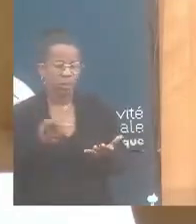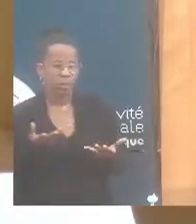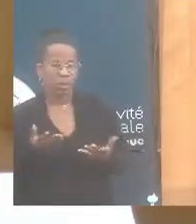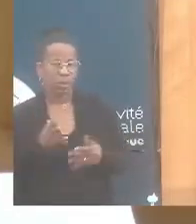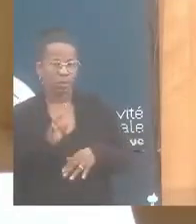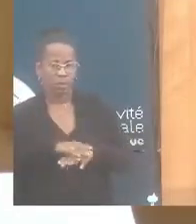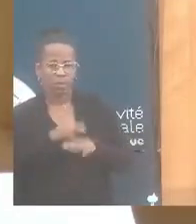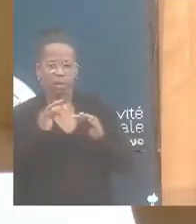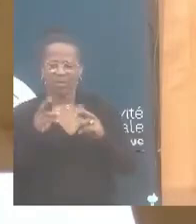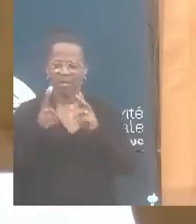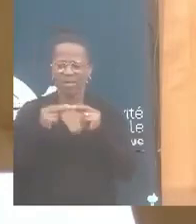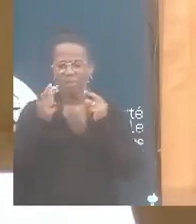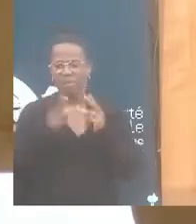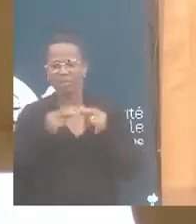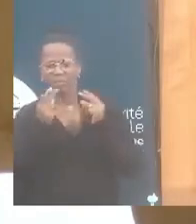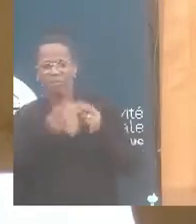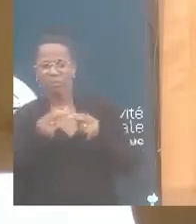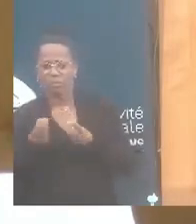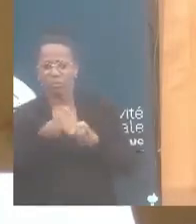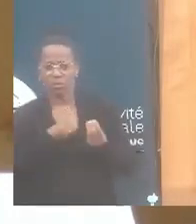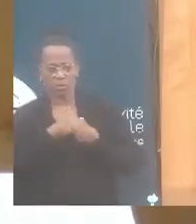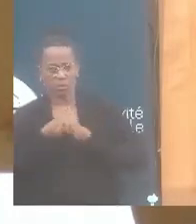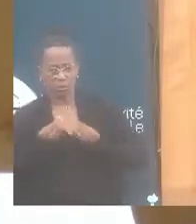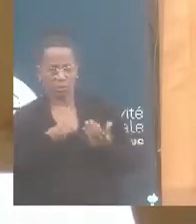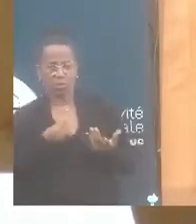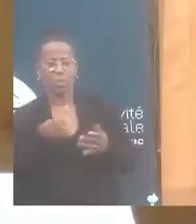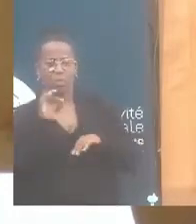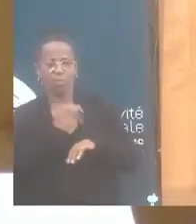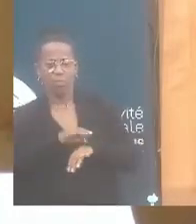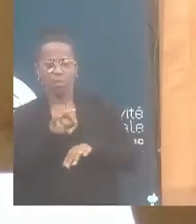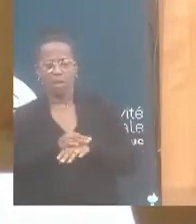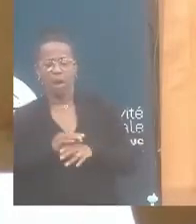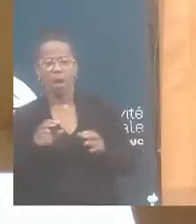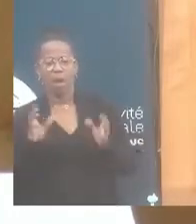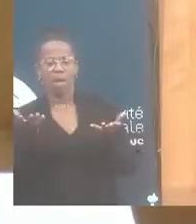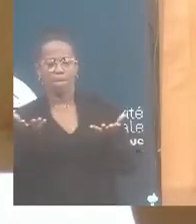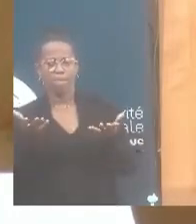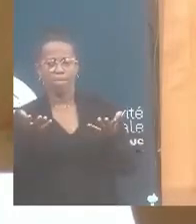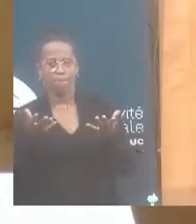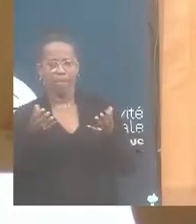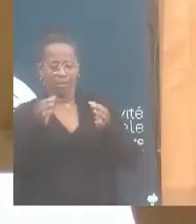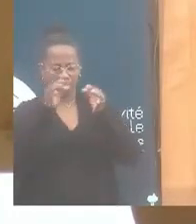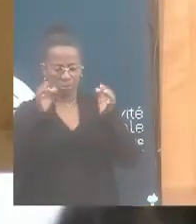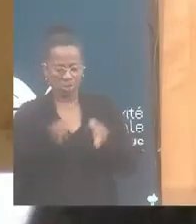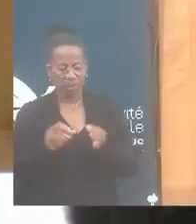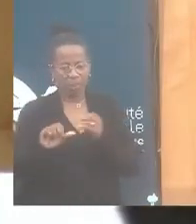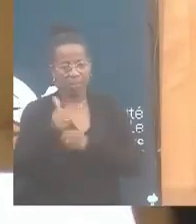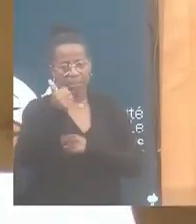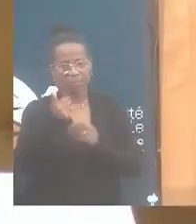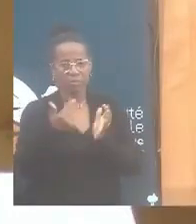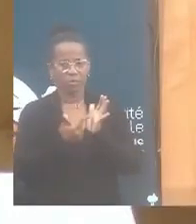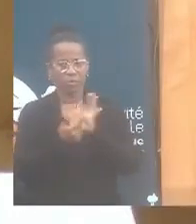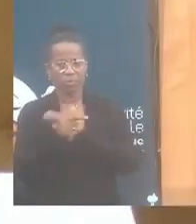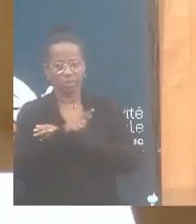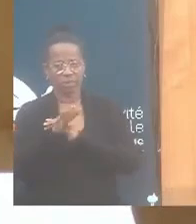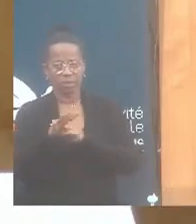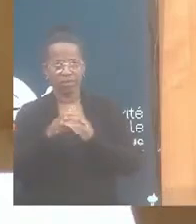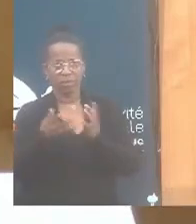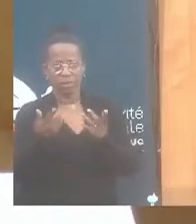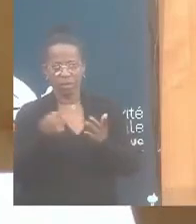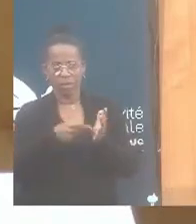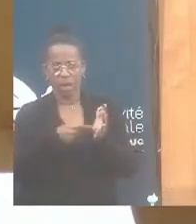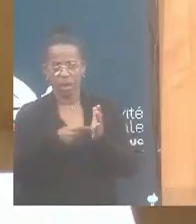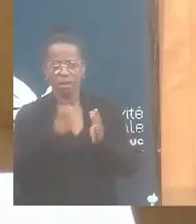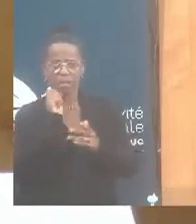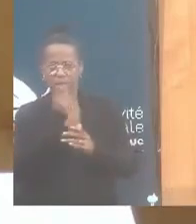les arguments qui ont été tenus lors du budget primitif 2024, c'était en